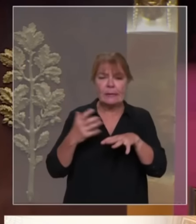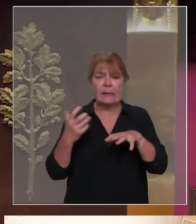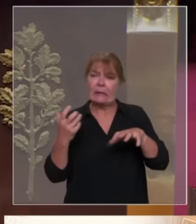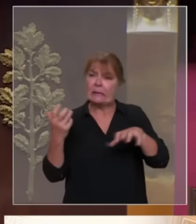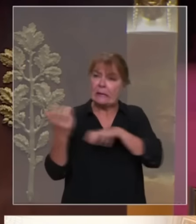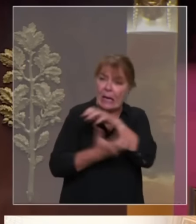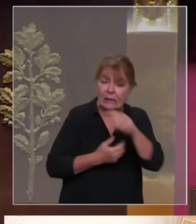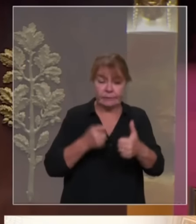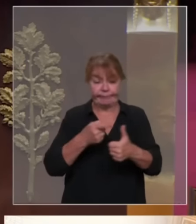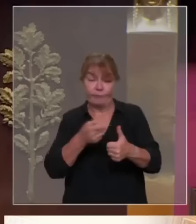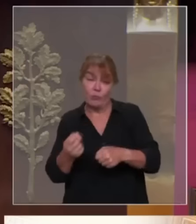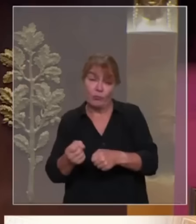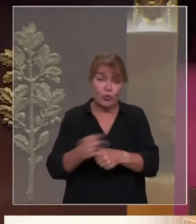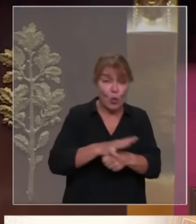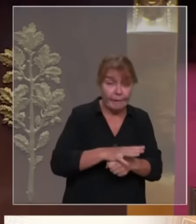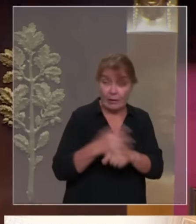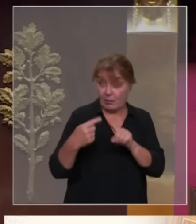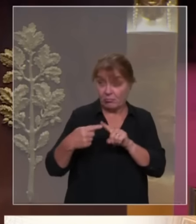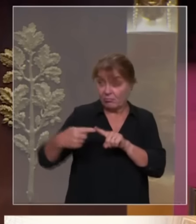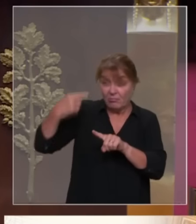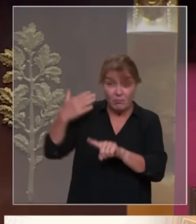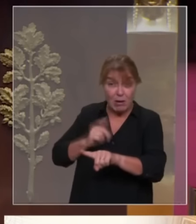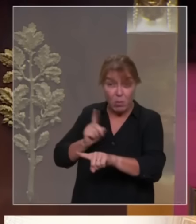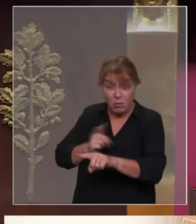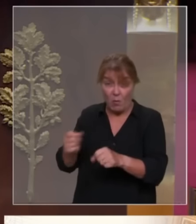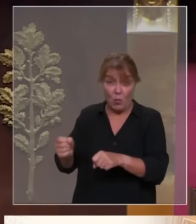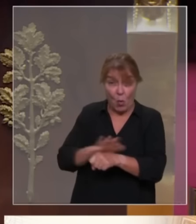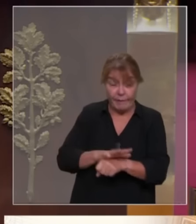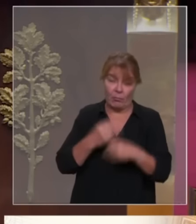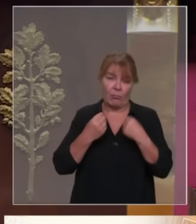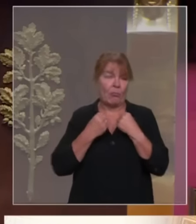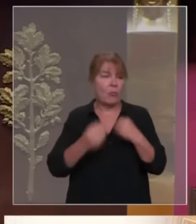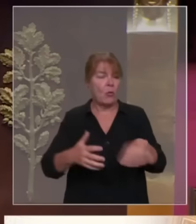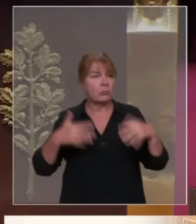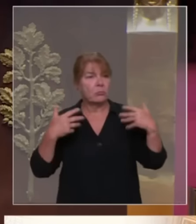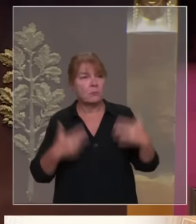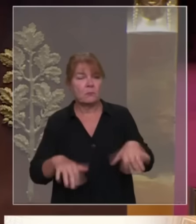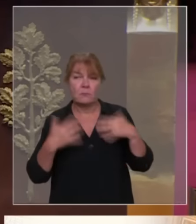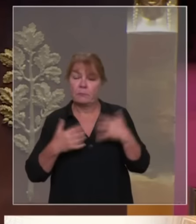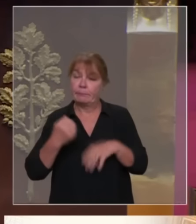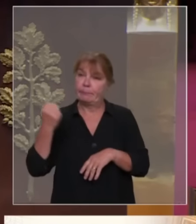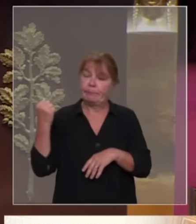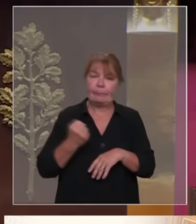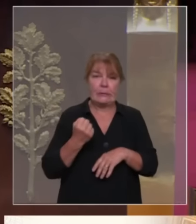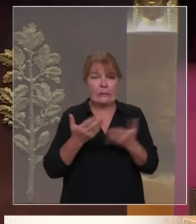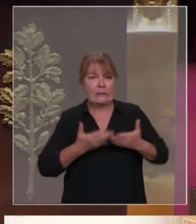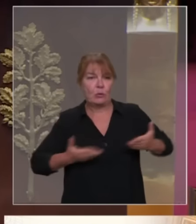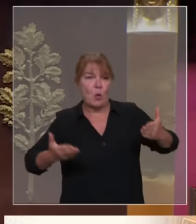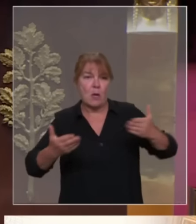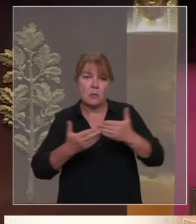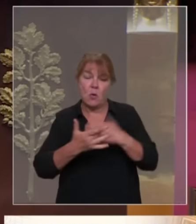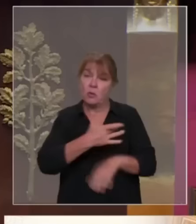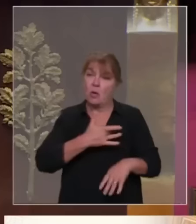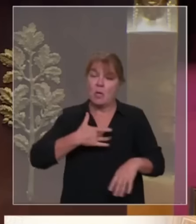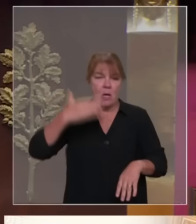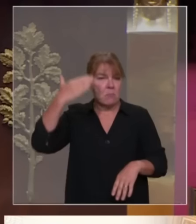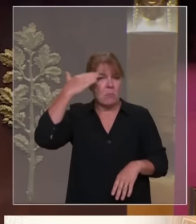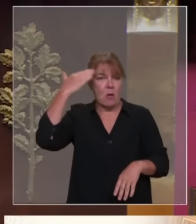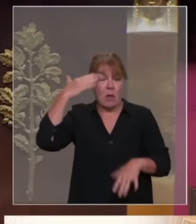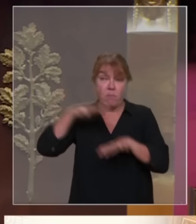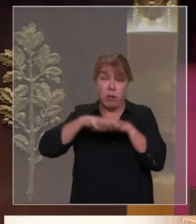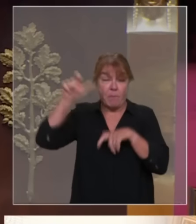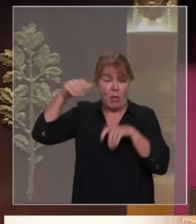celles du Covid, pas si lointaines, ont eu un effet important et aggravant sur la santé mentale de beaucoup